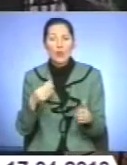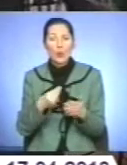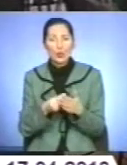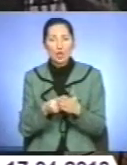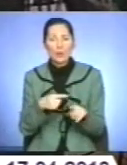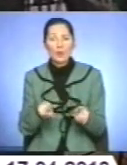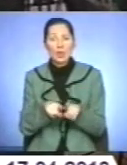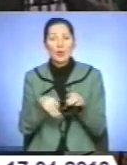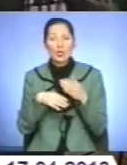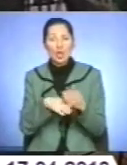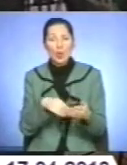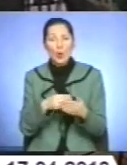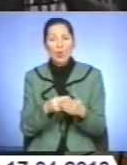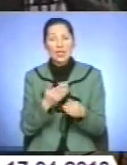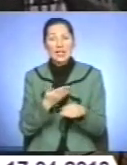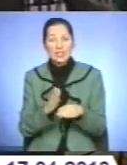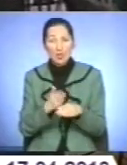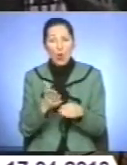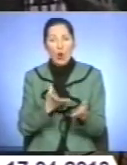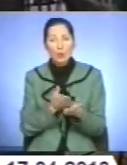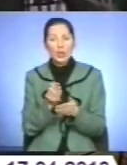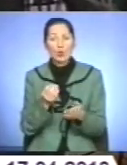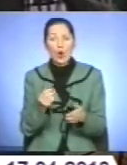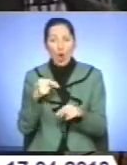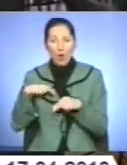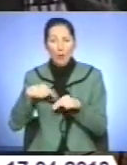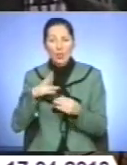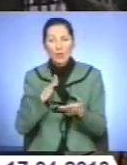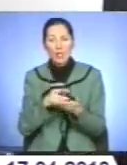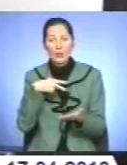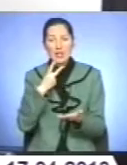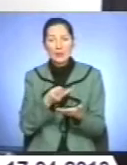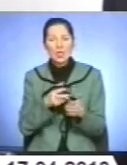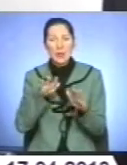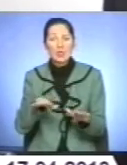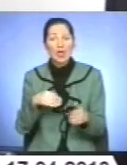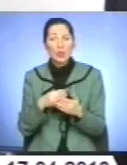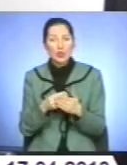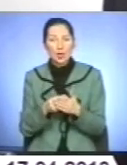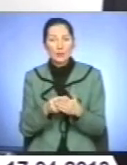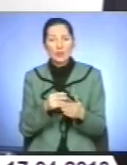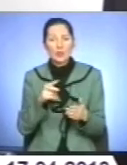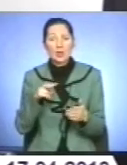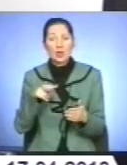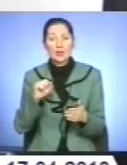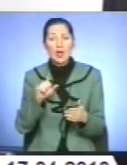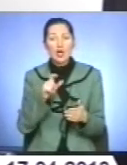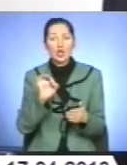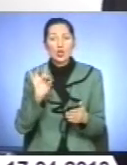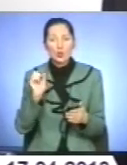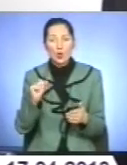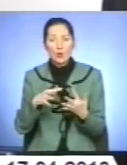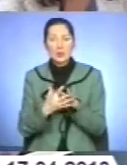Таким чином, тепер кошти на часткову оплату цих робіт мають передбачати у місцевих бюджетах. Руслан Лазорко – сільський голова села